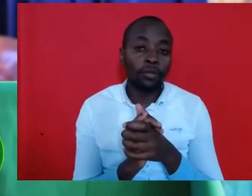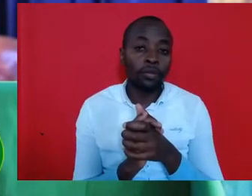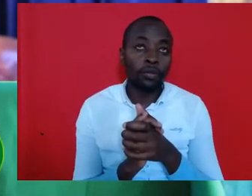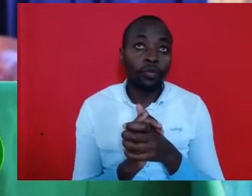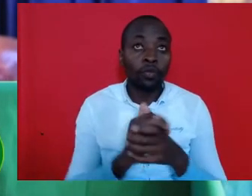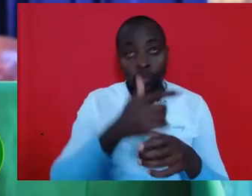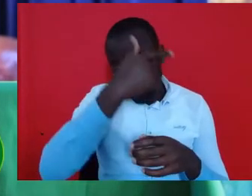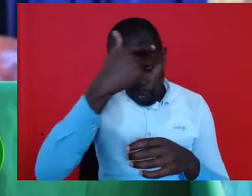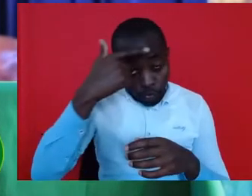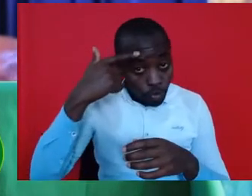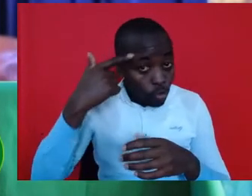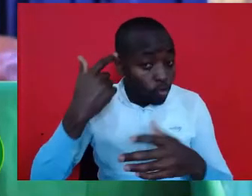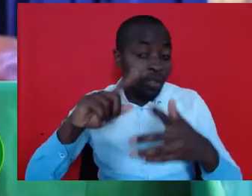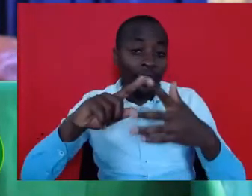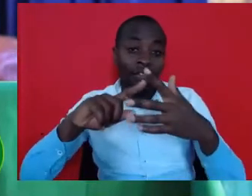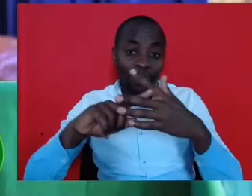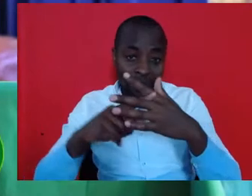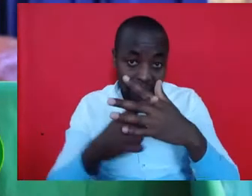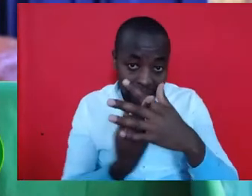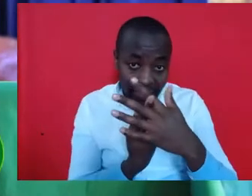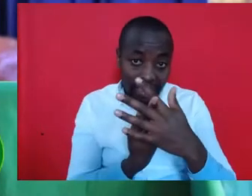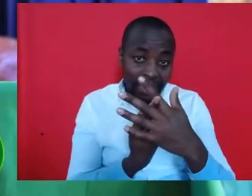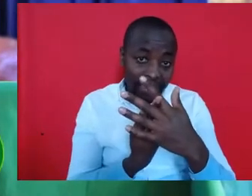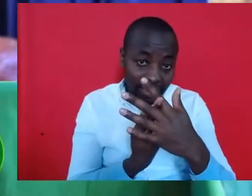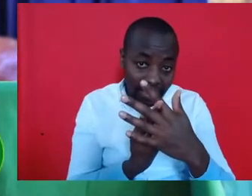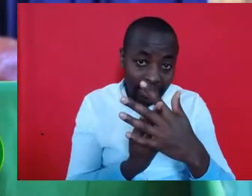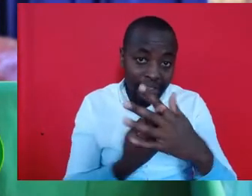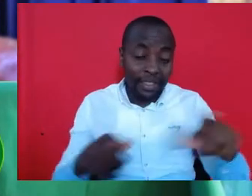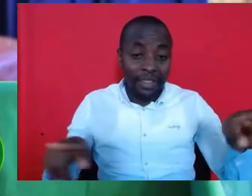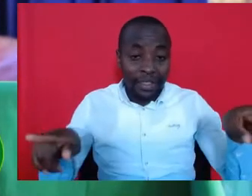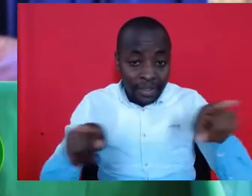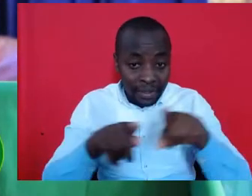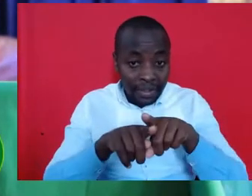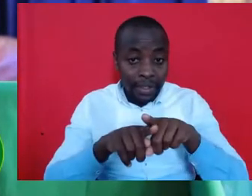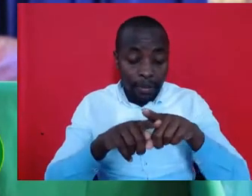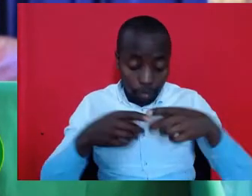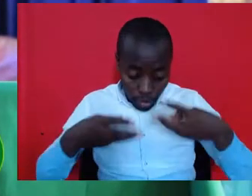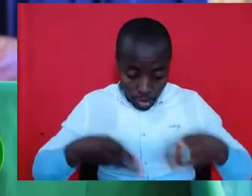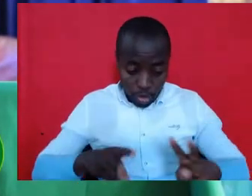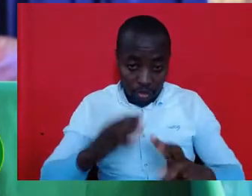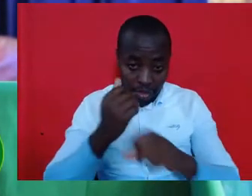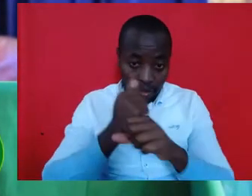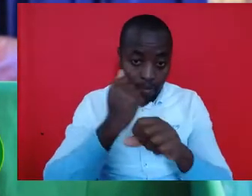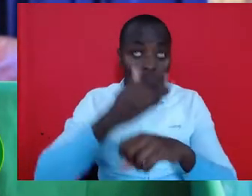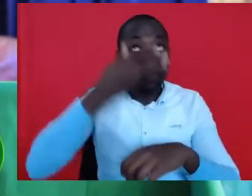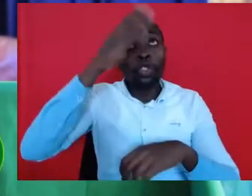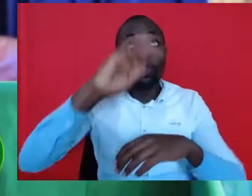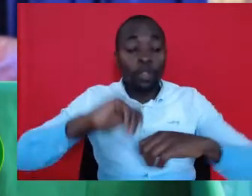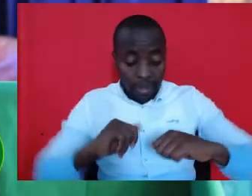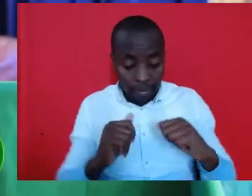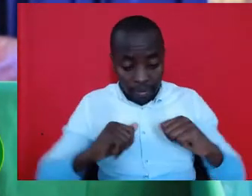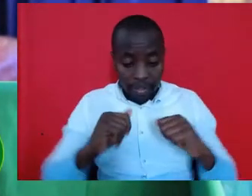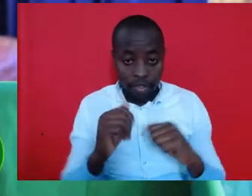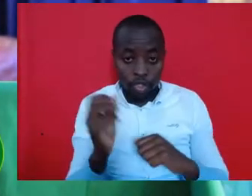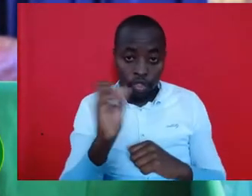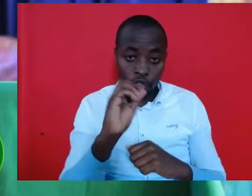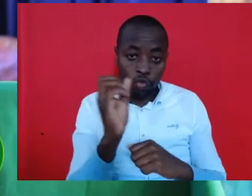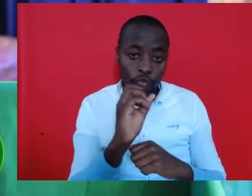Kwa maana mmeanzia na mmeanzisha na lile ambalo halimpendezi Mwenyezi Mungu.